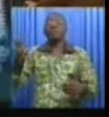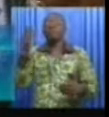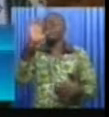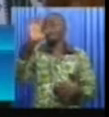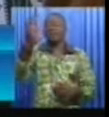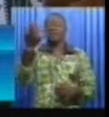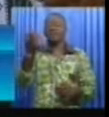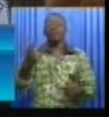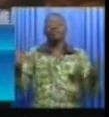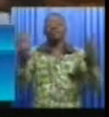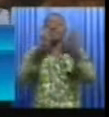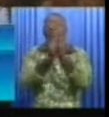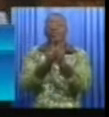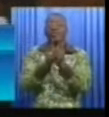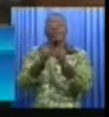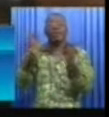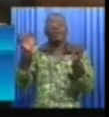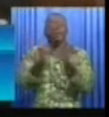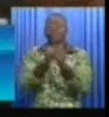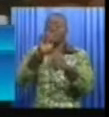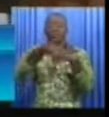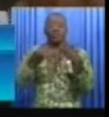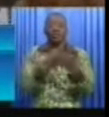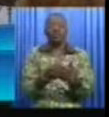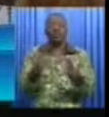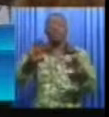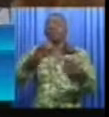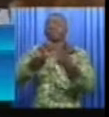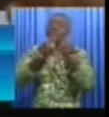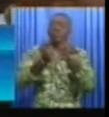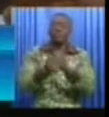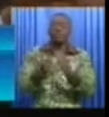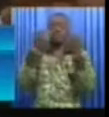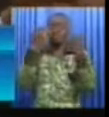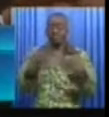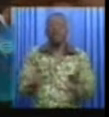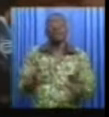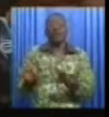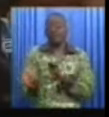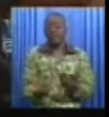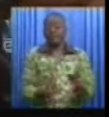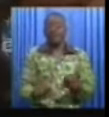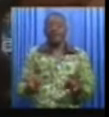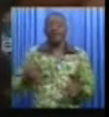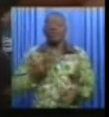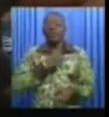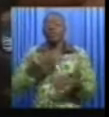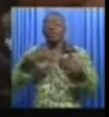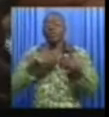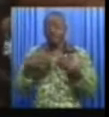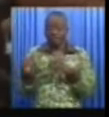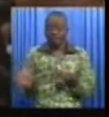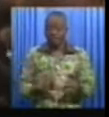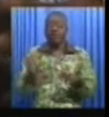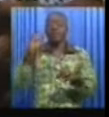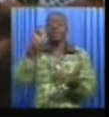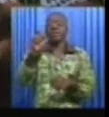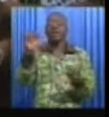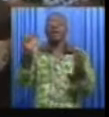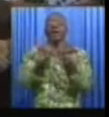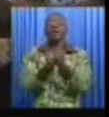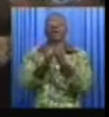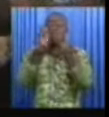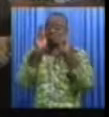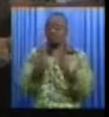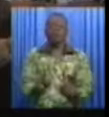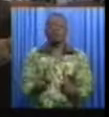les forces vives de la région sur un certain nombre de préoccupations qui avaient été déjà soulevées. Donc nous avons fait ce point-là avec ces forces